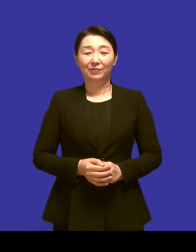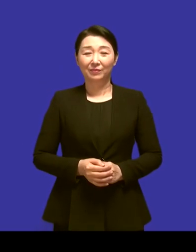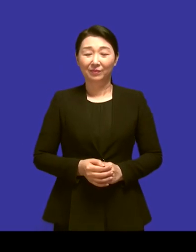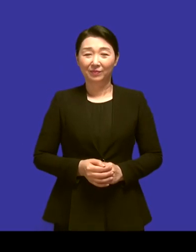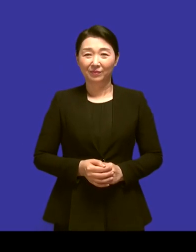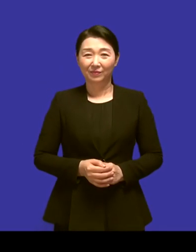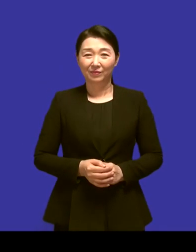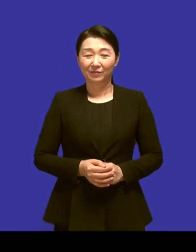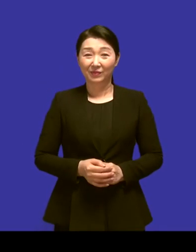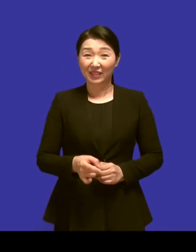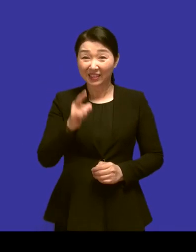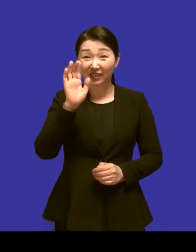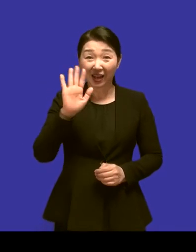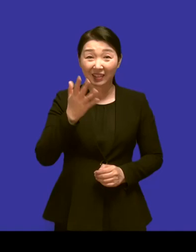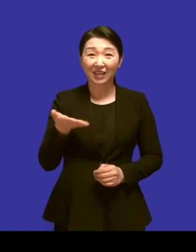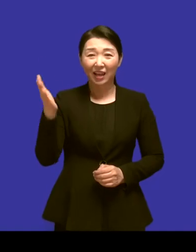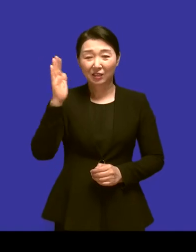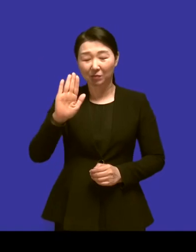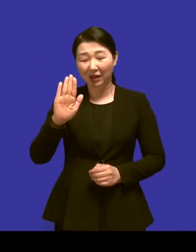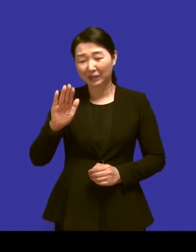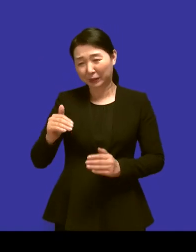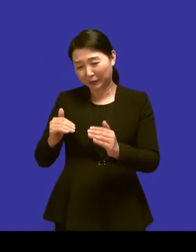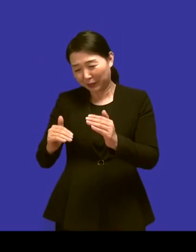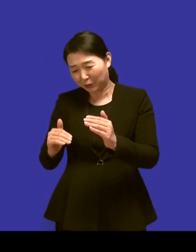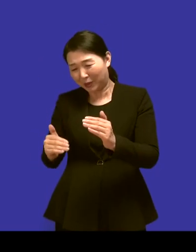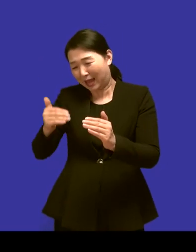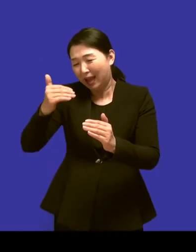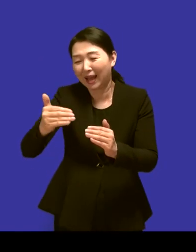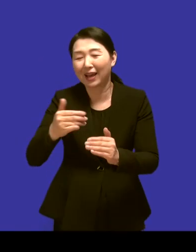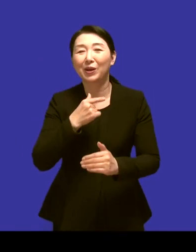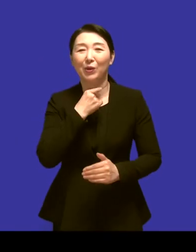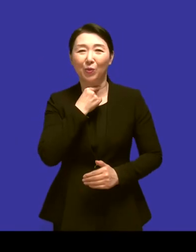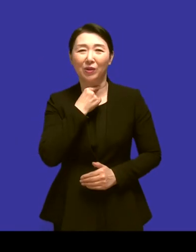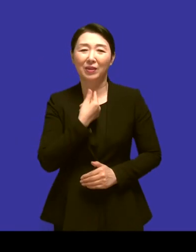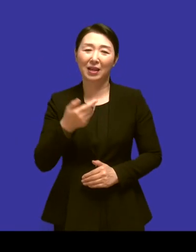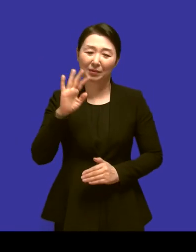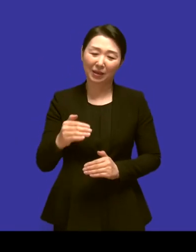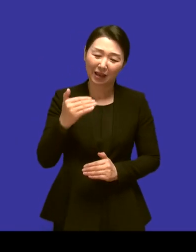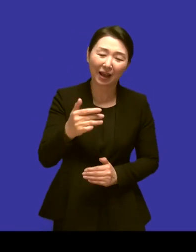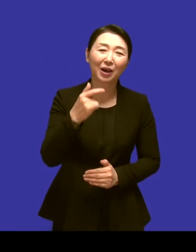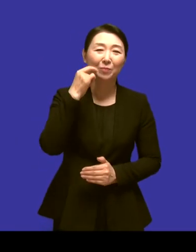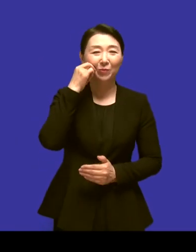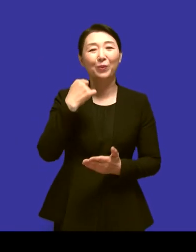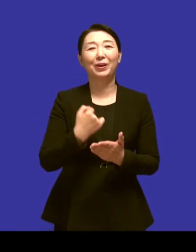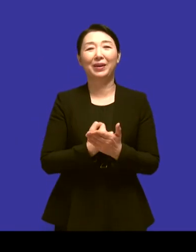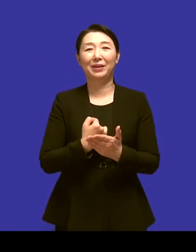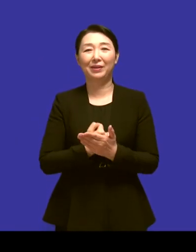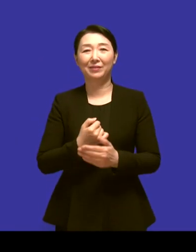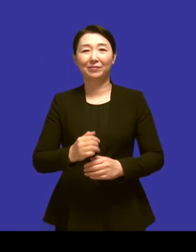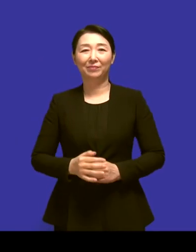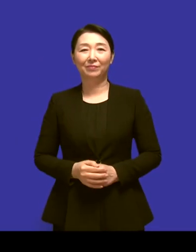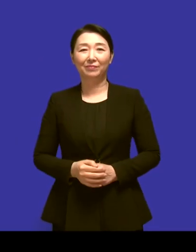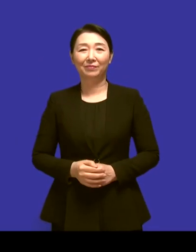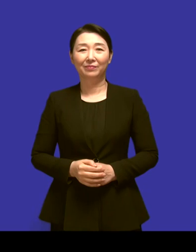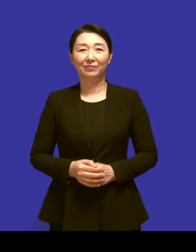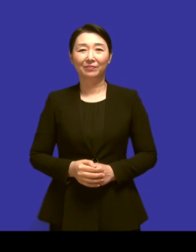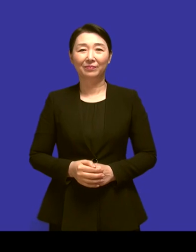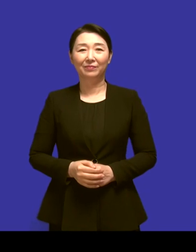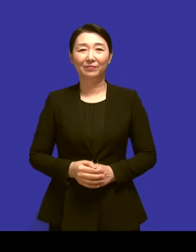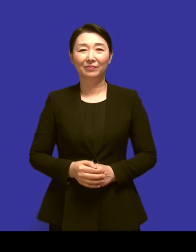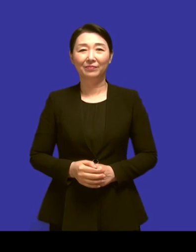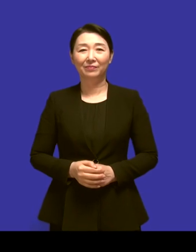우승까지는 아니더라도 그냥 뭔가 아, 더 나아가고 싶었는데라는 마음이 있어서 아, 아쉽다 하면서 이렇게 있었는데 그래도